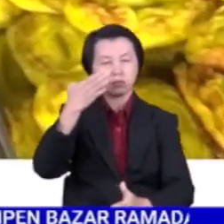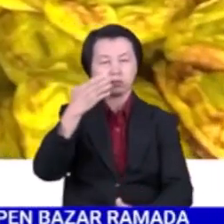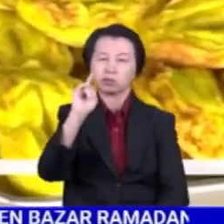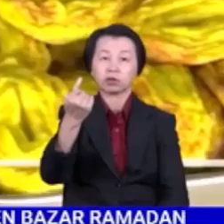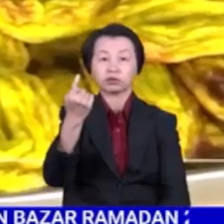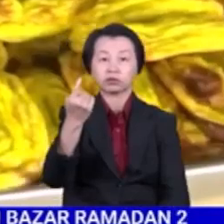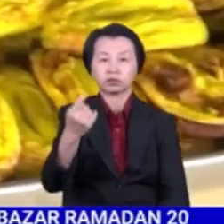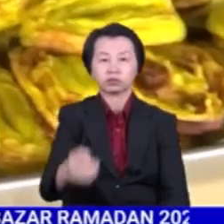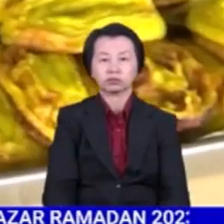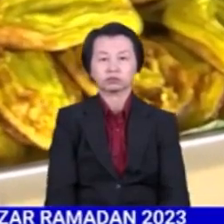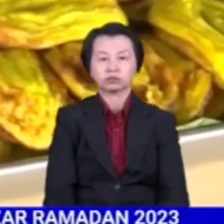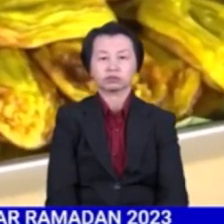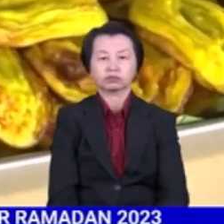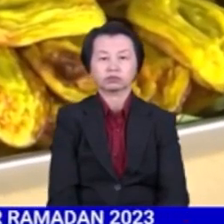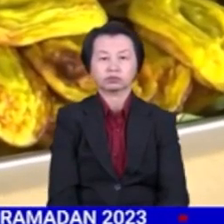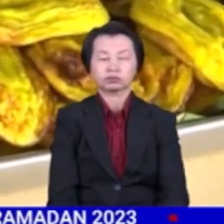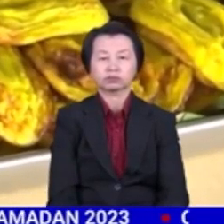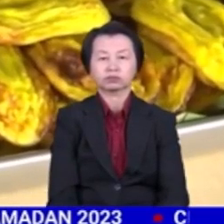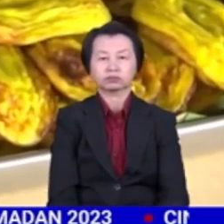Ramadan.